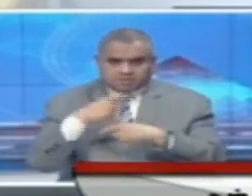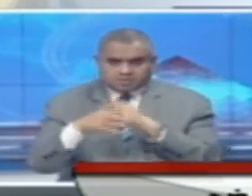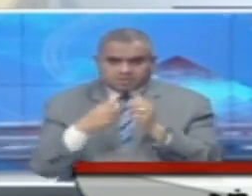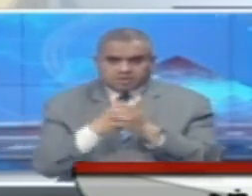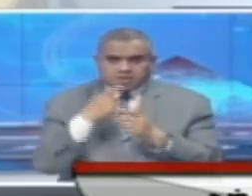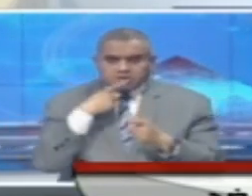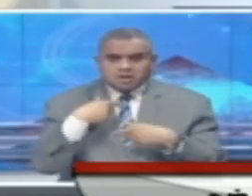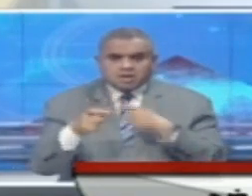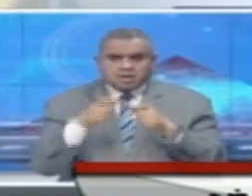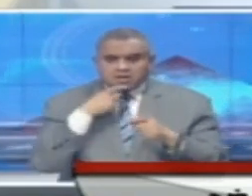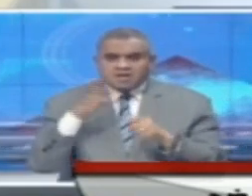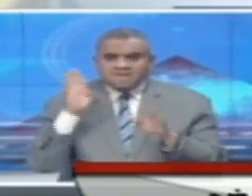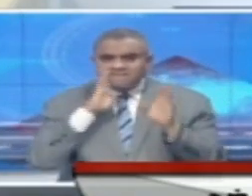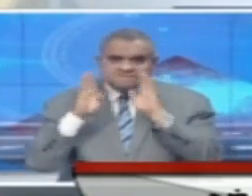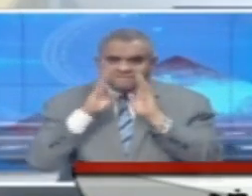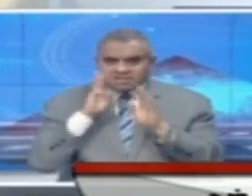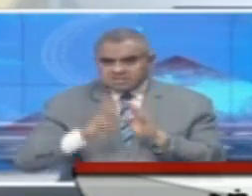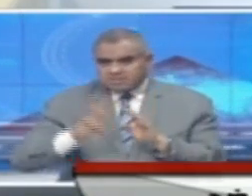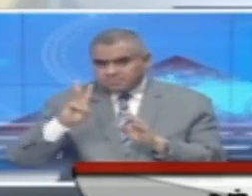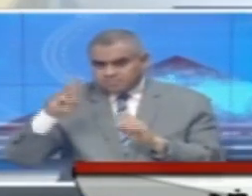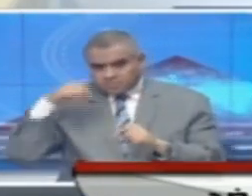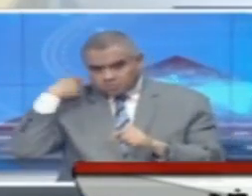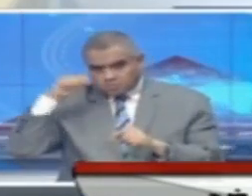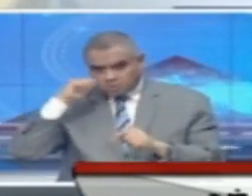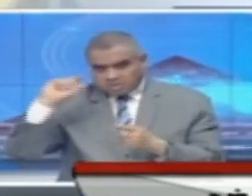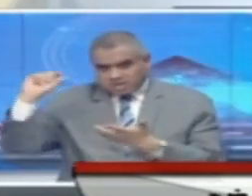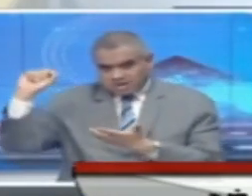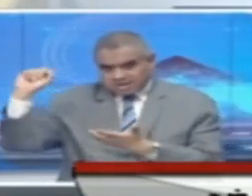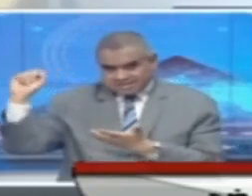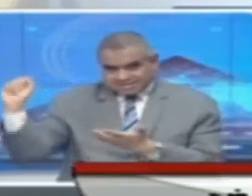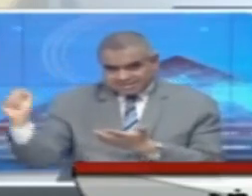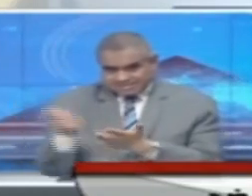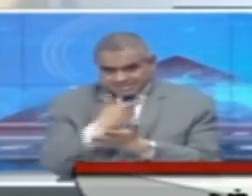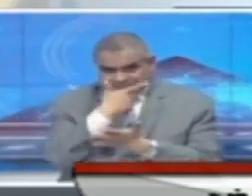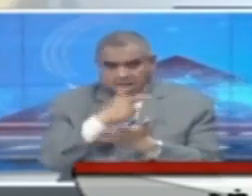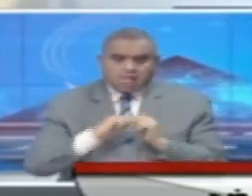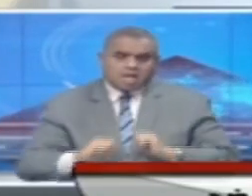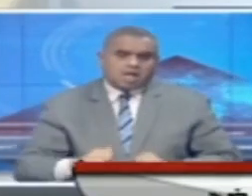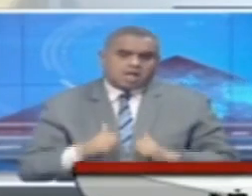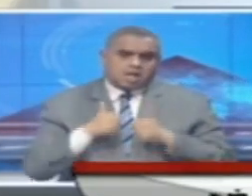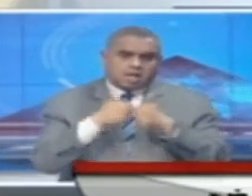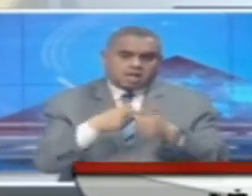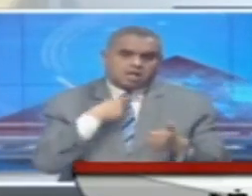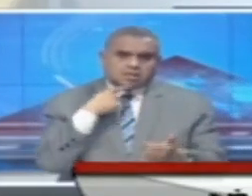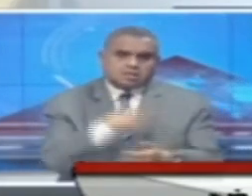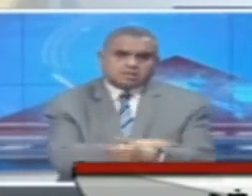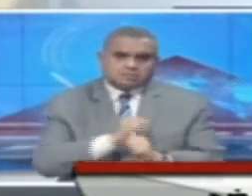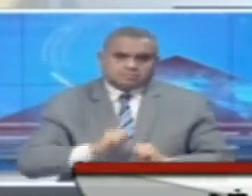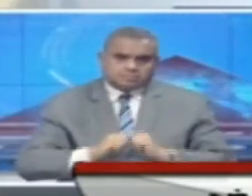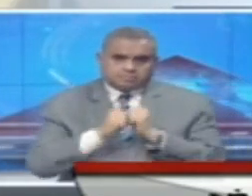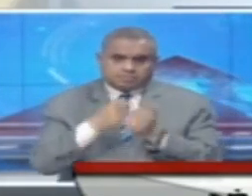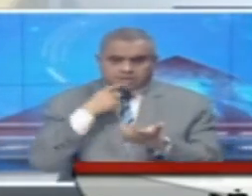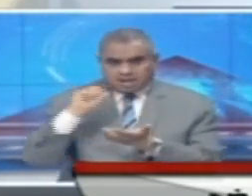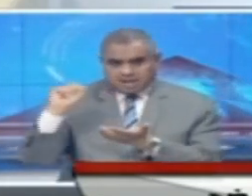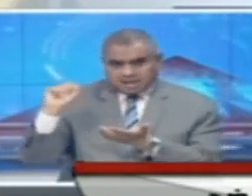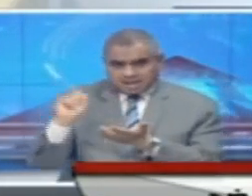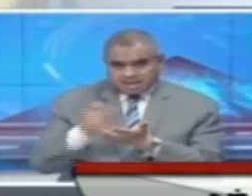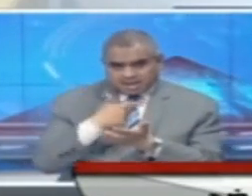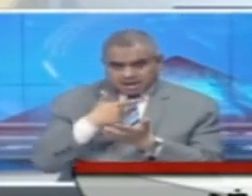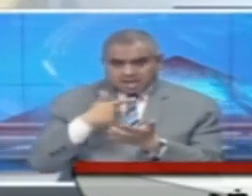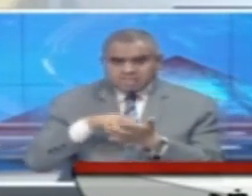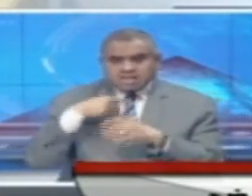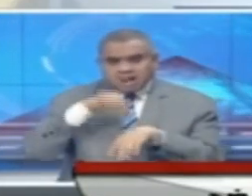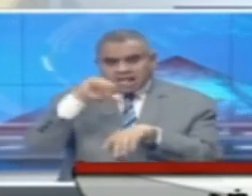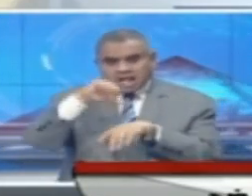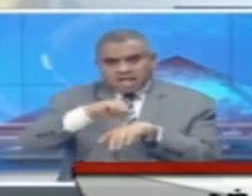الإلكترونية الخاصة بوزارة الصحة للحصول على اللقاح، بتجيله الرسالة، بيتم توجيهه